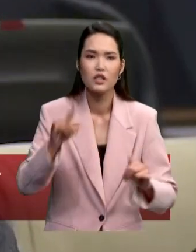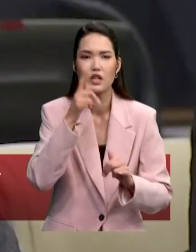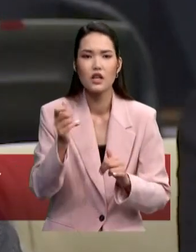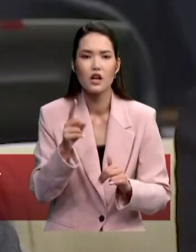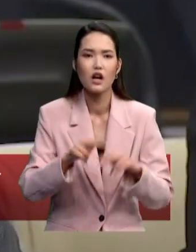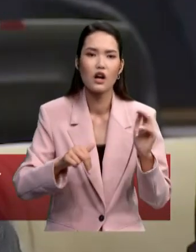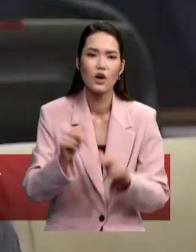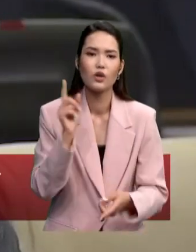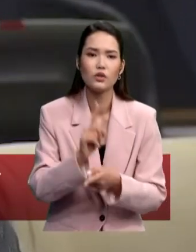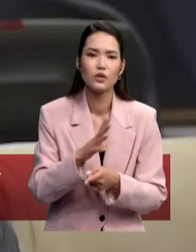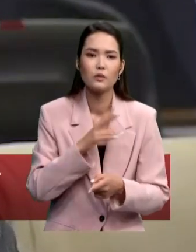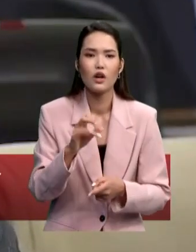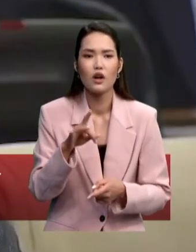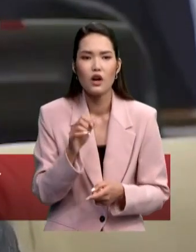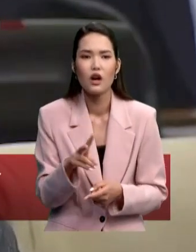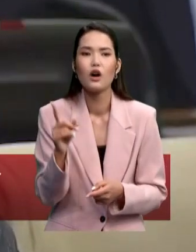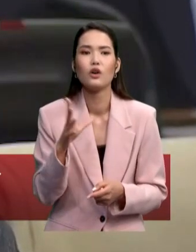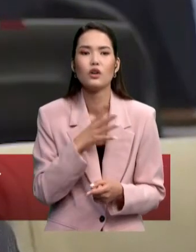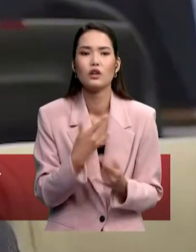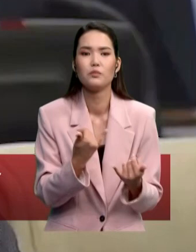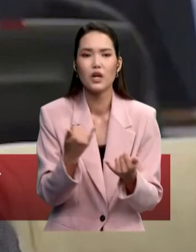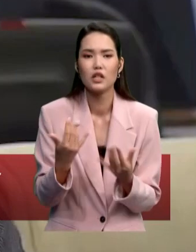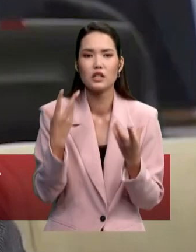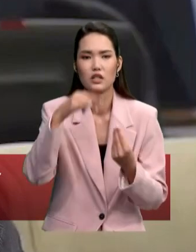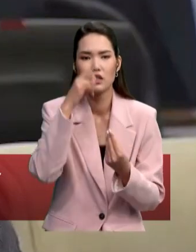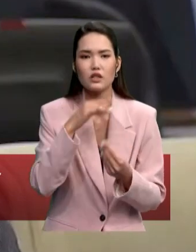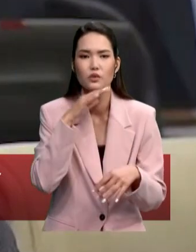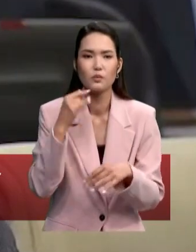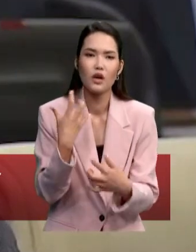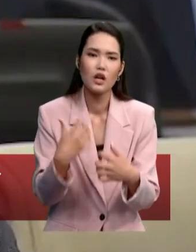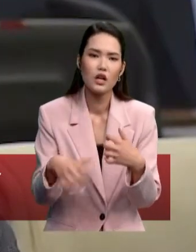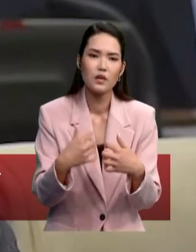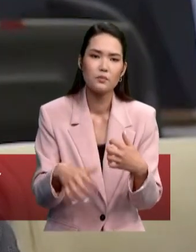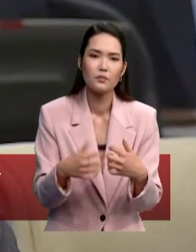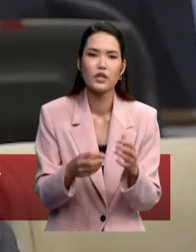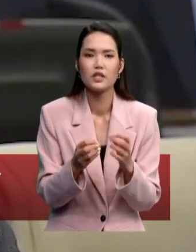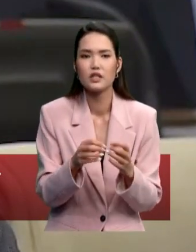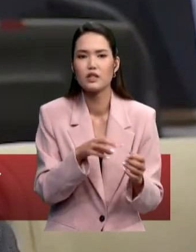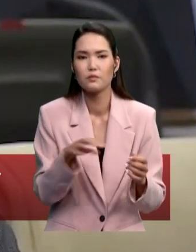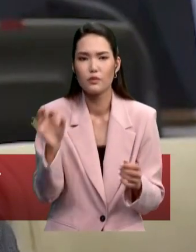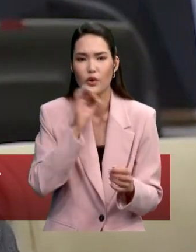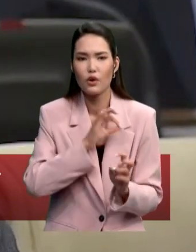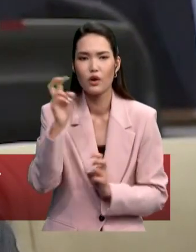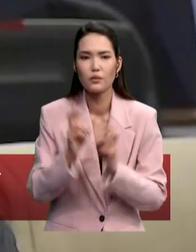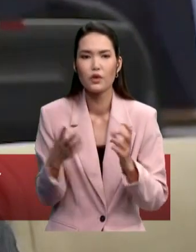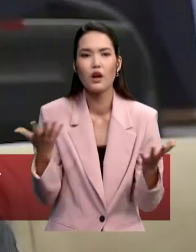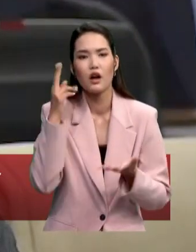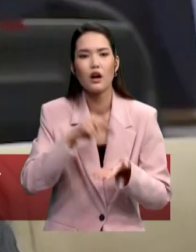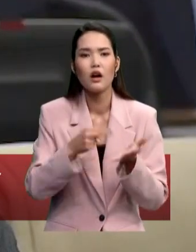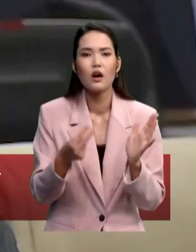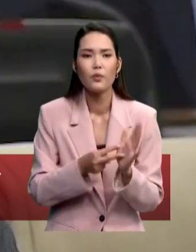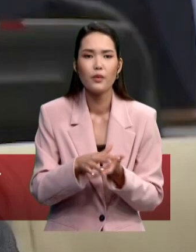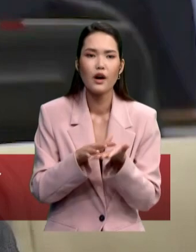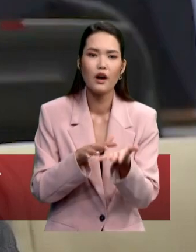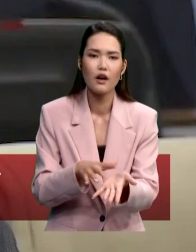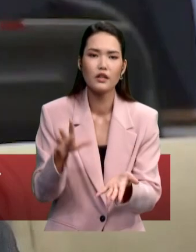машиностроения. Ожидалось, что благодаря этому центру в Казахстане будут созданы как минимум 10 новых крупных производств. Такие планы были